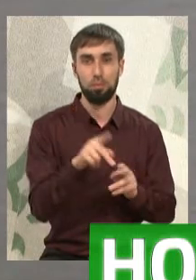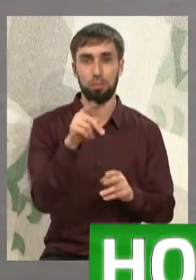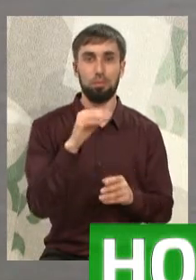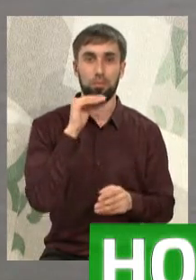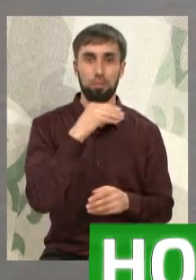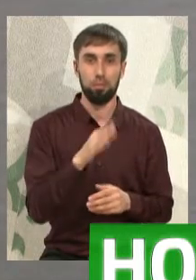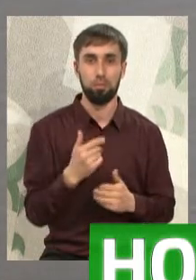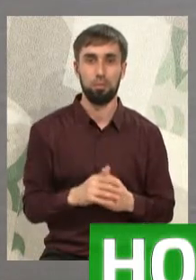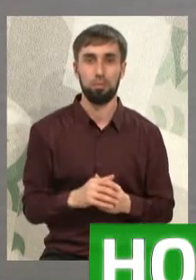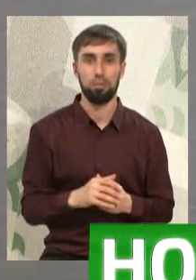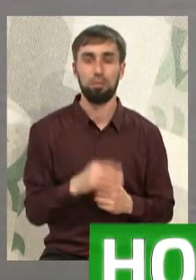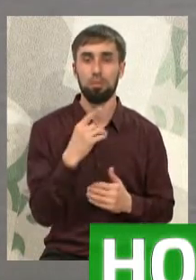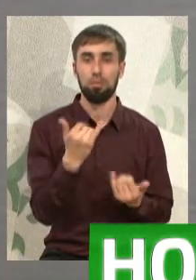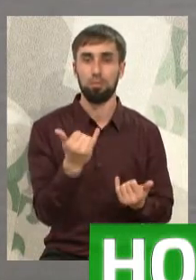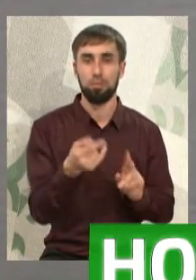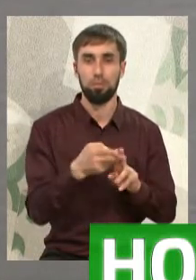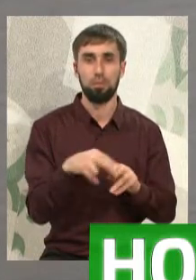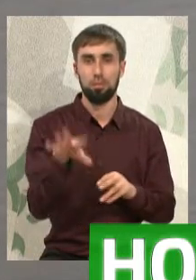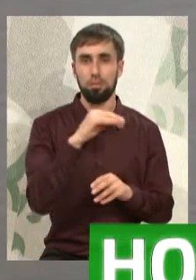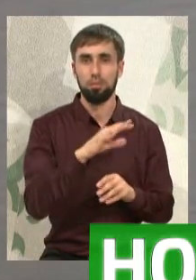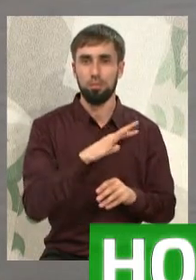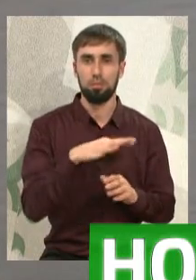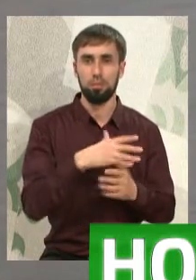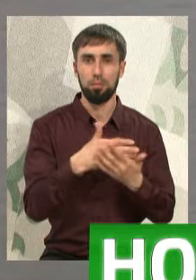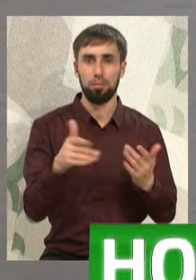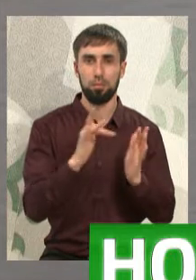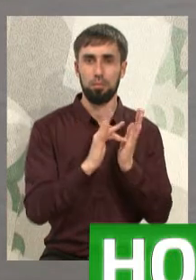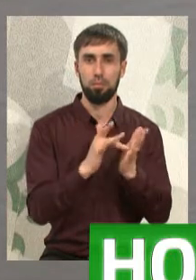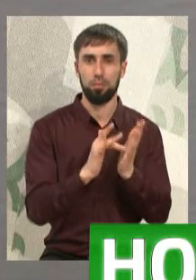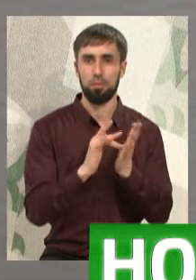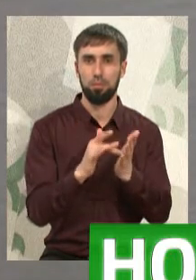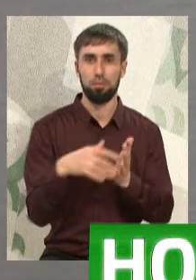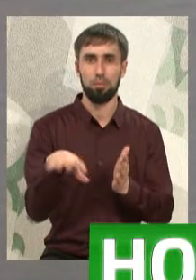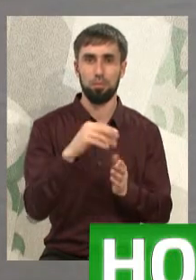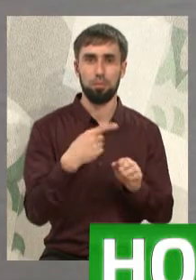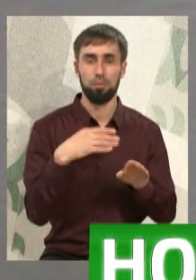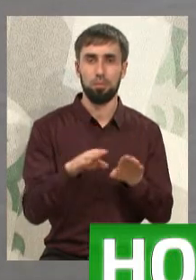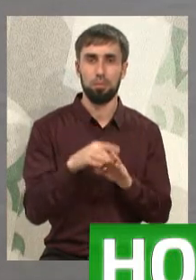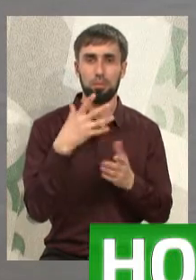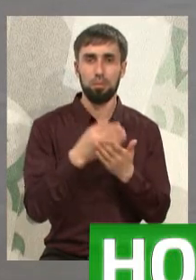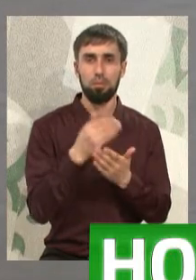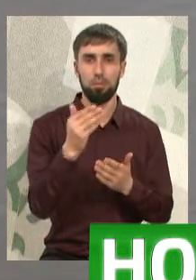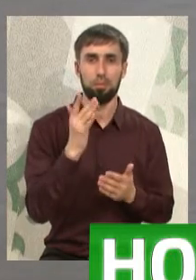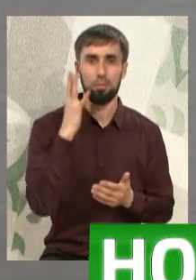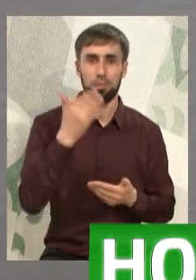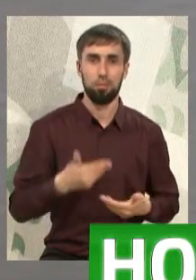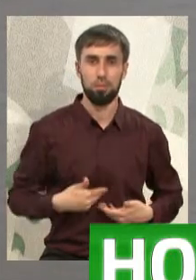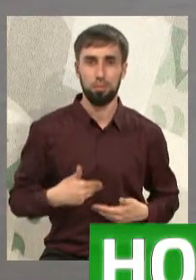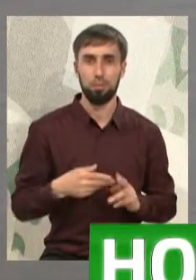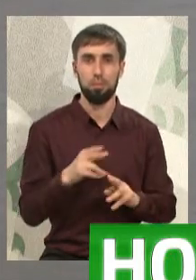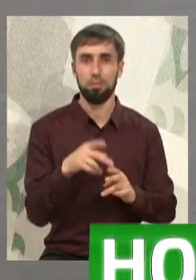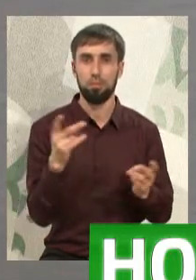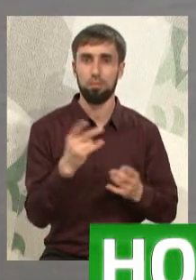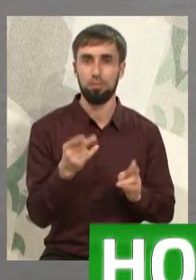культ путешествовать. Сейчас очень развито. Путешествуй, сделай это смыслом своей жизни. Это